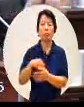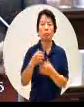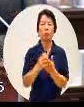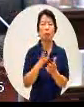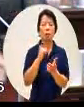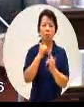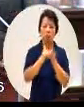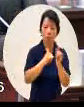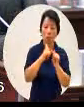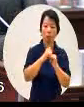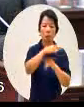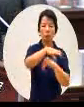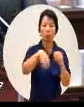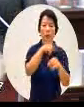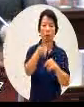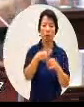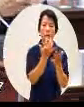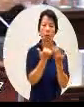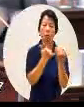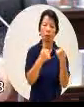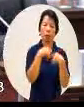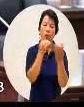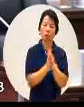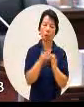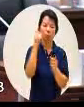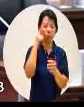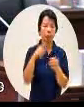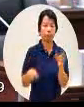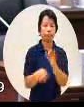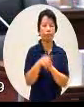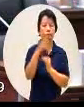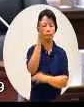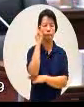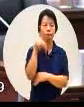時社會的環境這些學生就變成反政府的行為